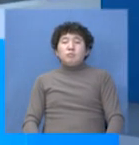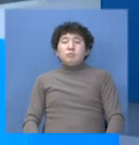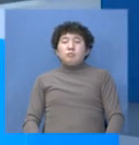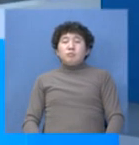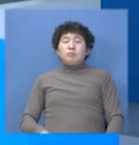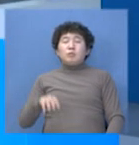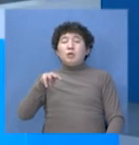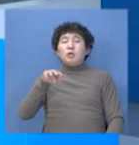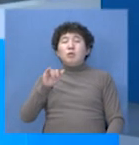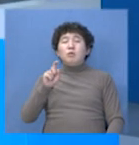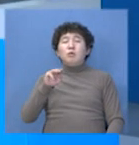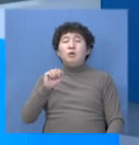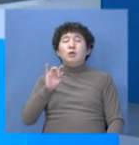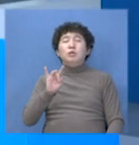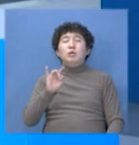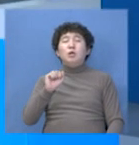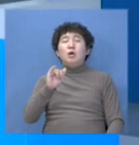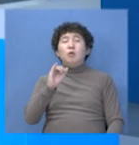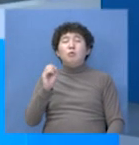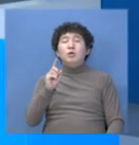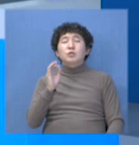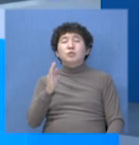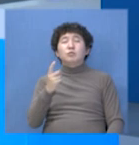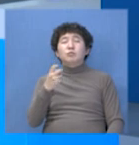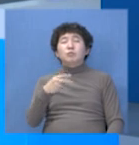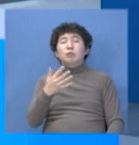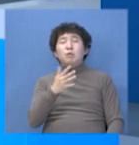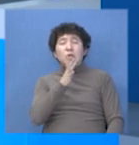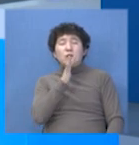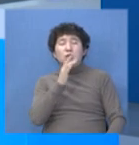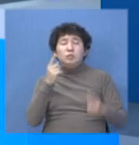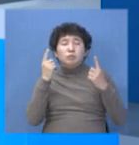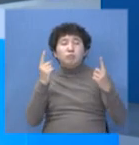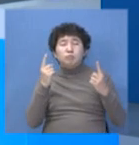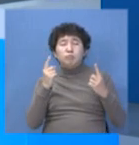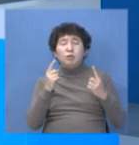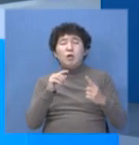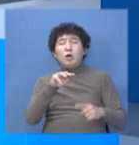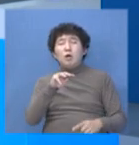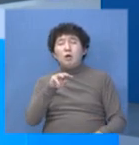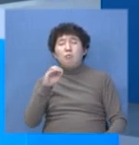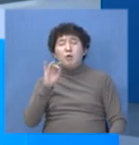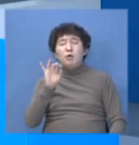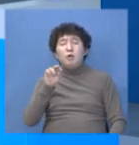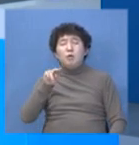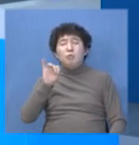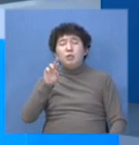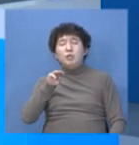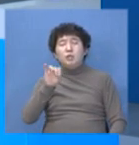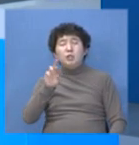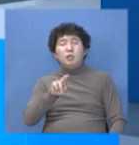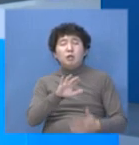Мұхтар Әуезовтің 125 жылдығына орай облыстық деңгейдегі шаралар жалғасуда. Өскеменде жазушыға арналған Әуезов оқулары байқау